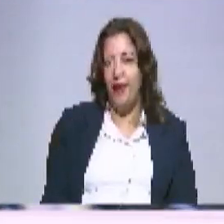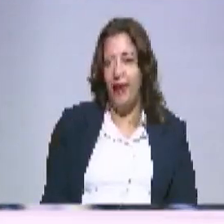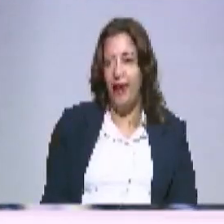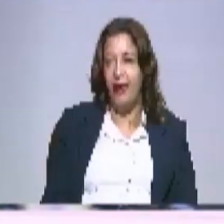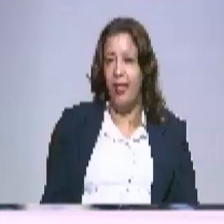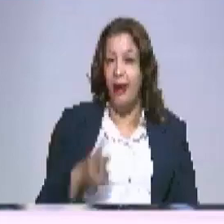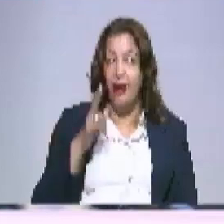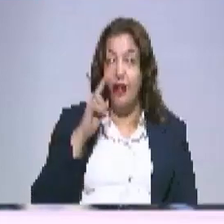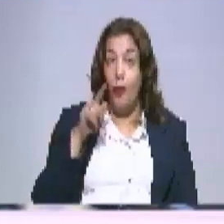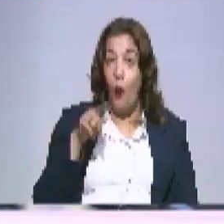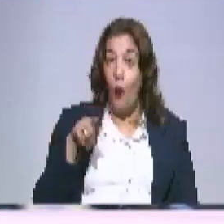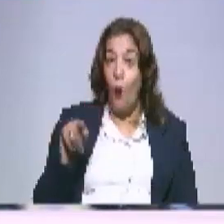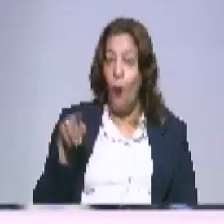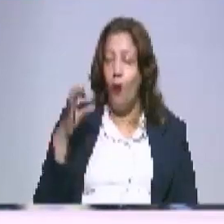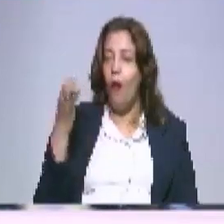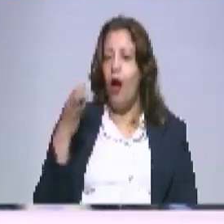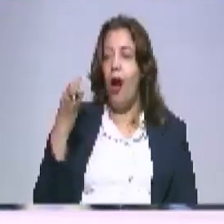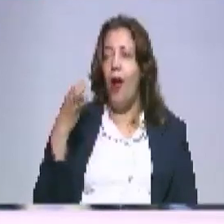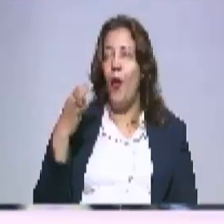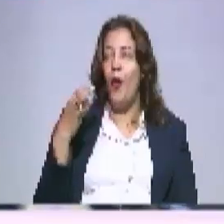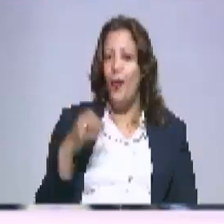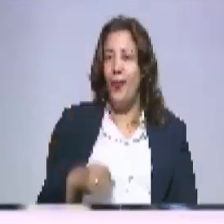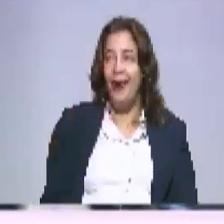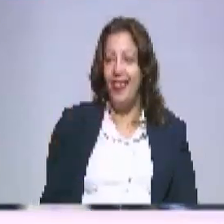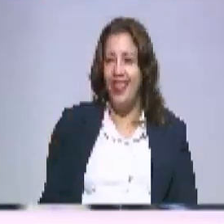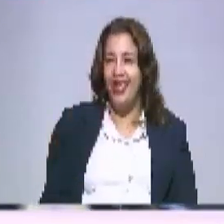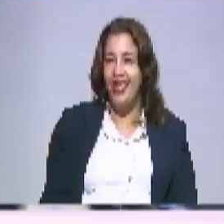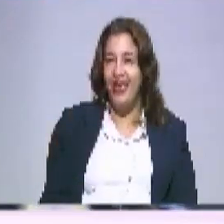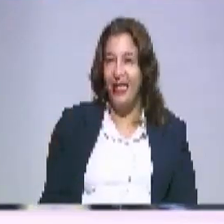الصوص الحلو ده اهو.